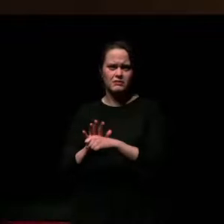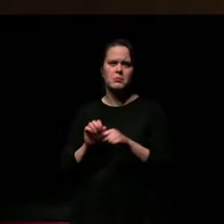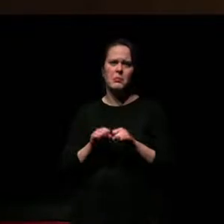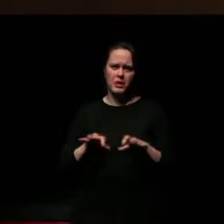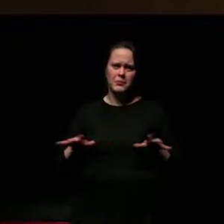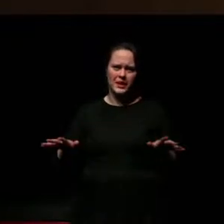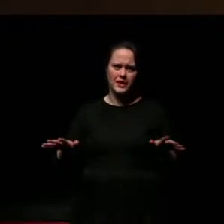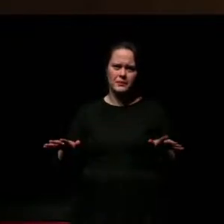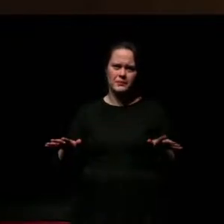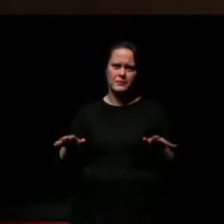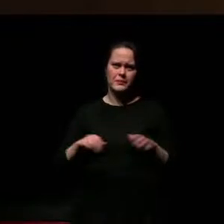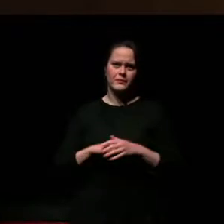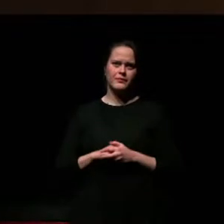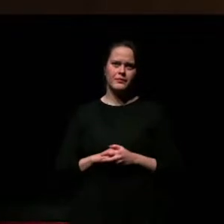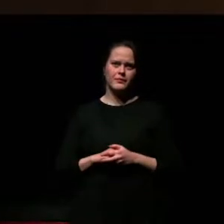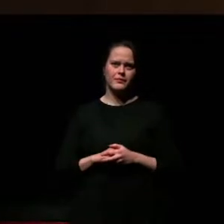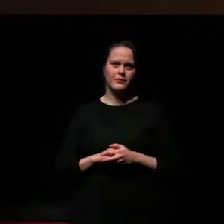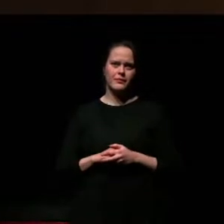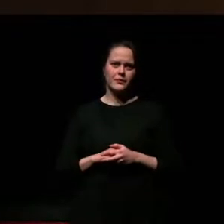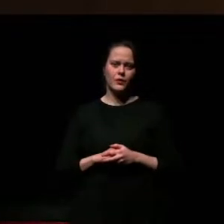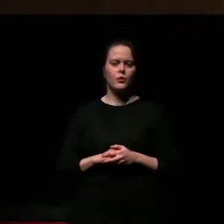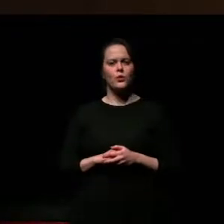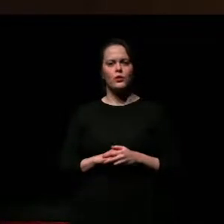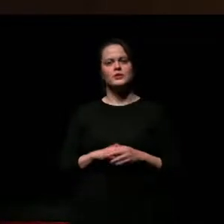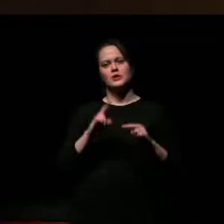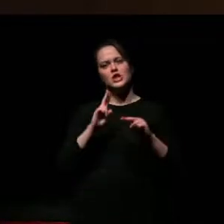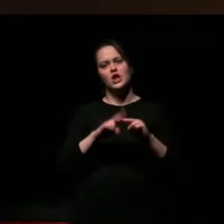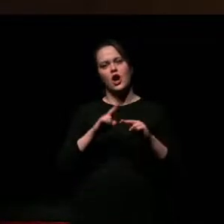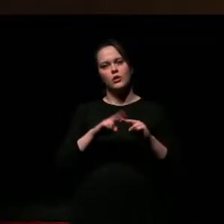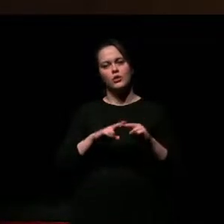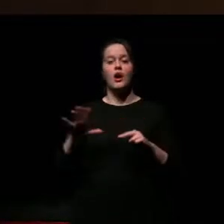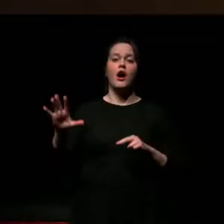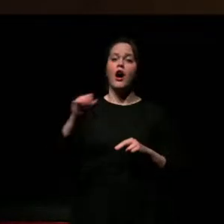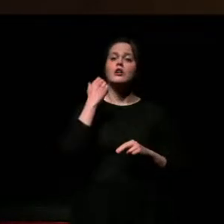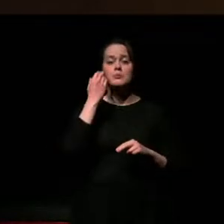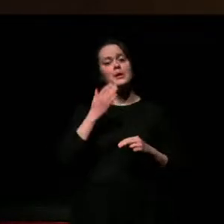vi har jo hørt det slagordet «Alt blir bra» veldig mange ganger.